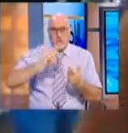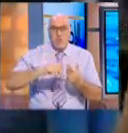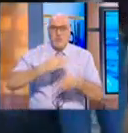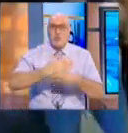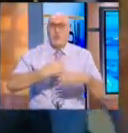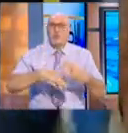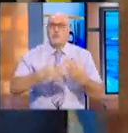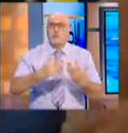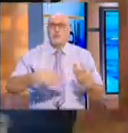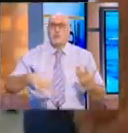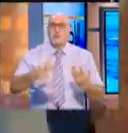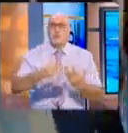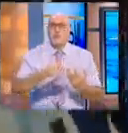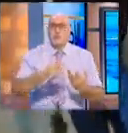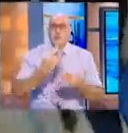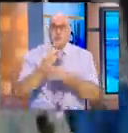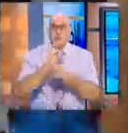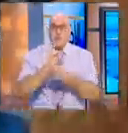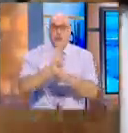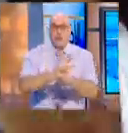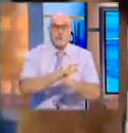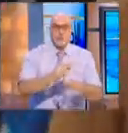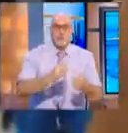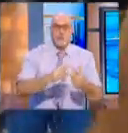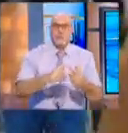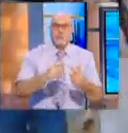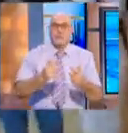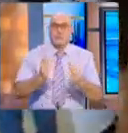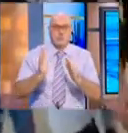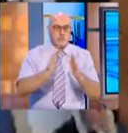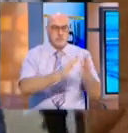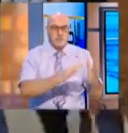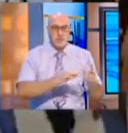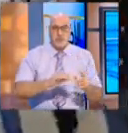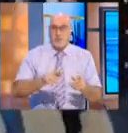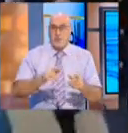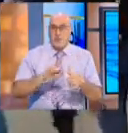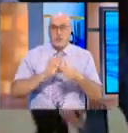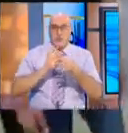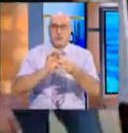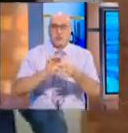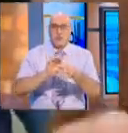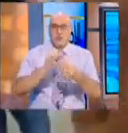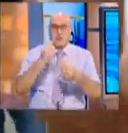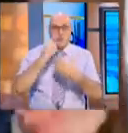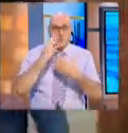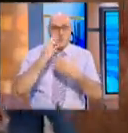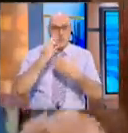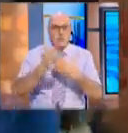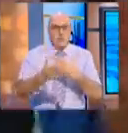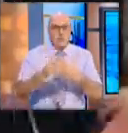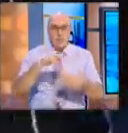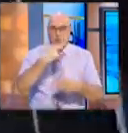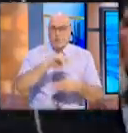جيش وطني يمثل كل أبناء الشعب دون تمييز أو تقسيم، بناء على الولاء للمخزن لا